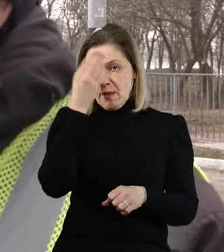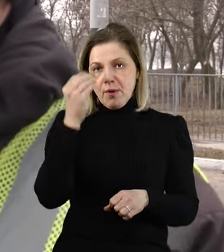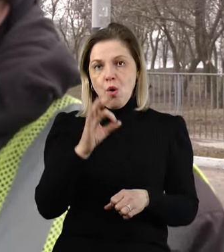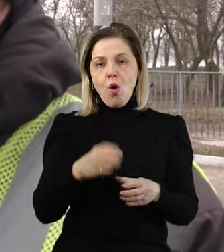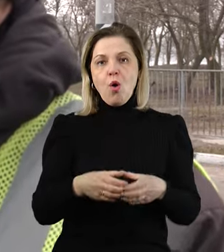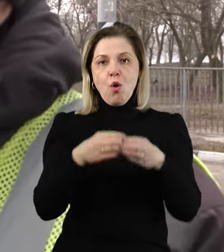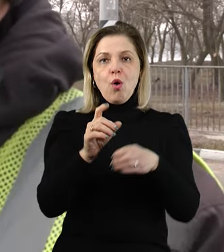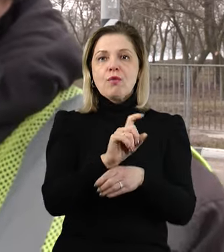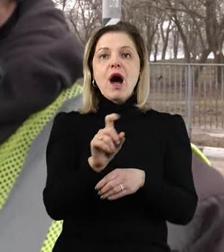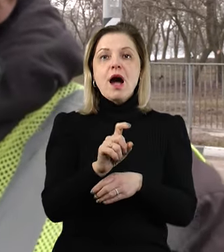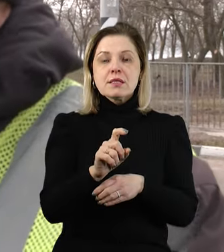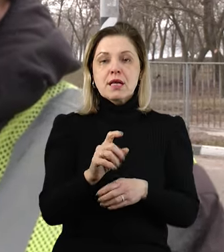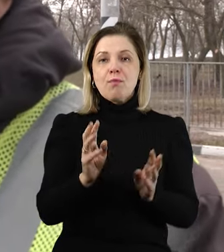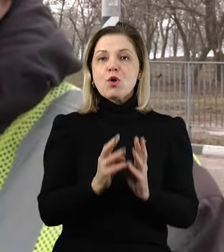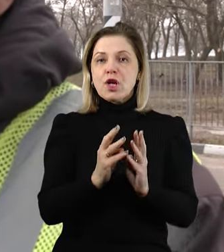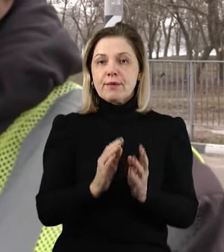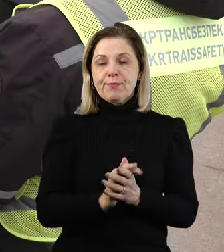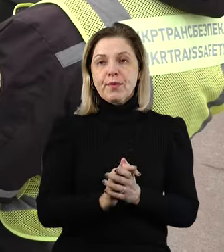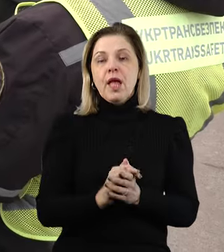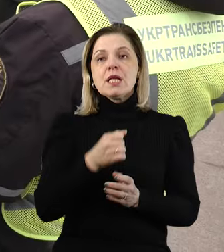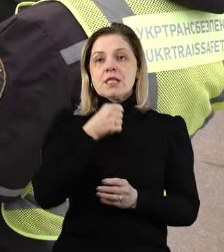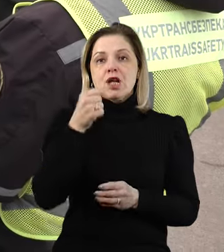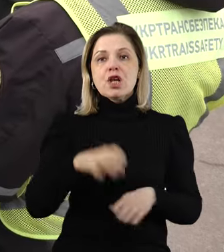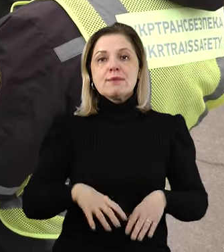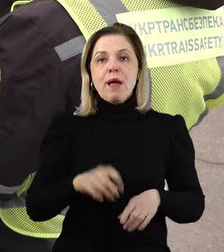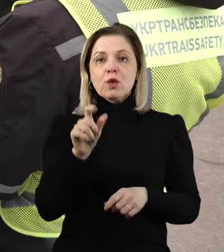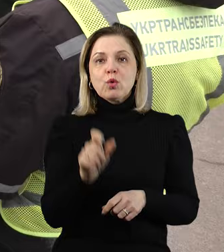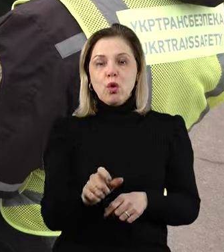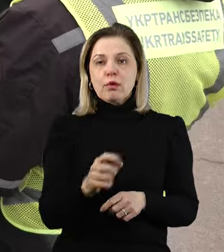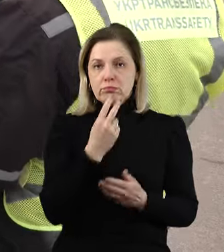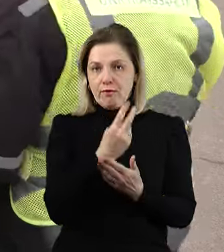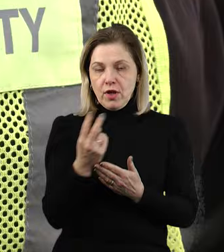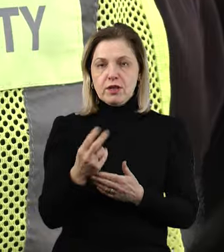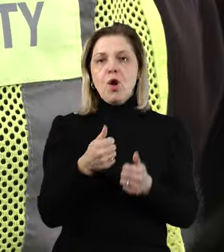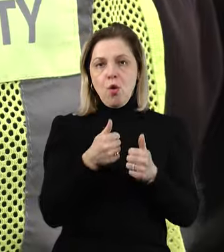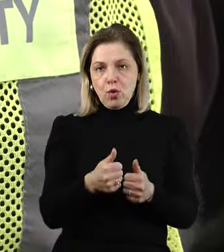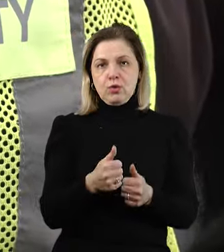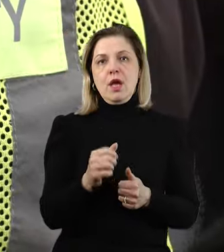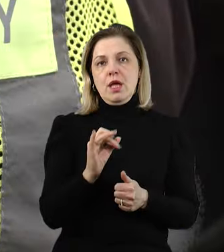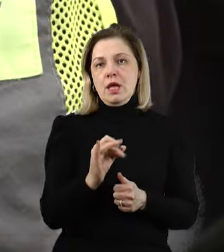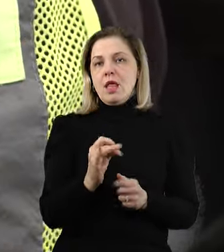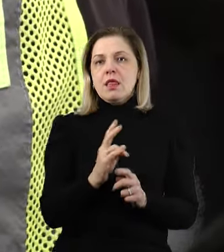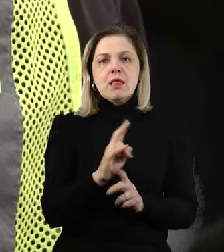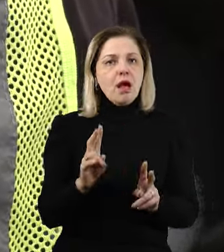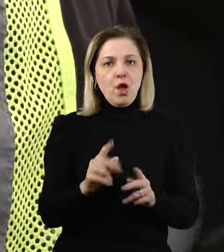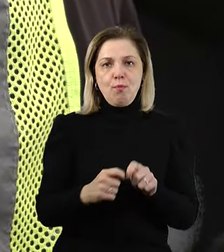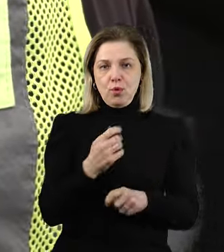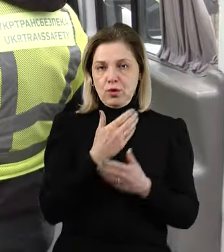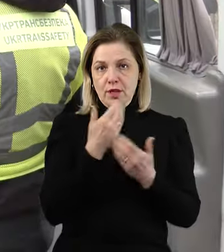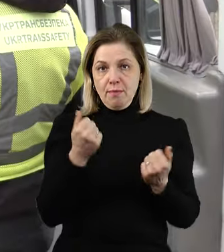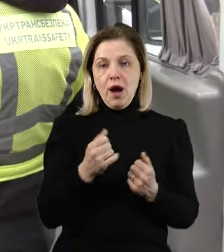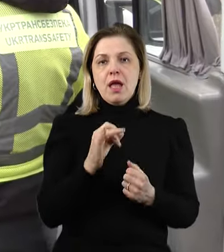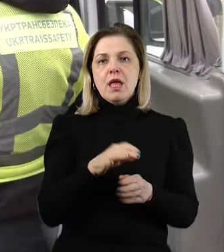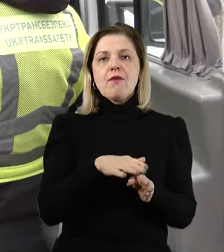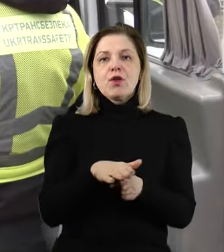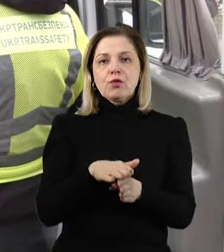аптечку. Старший інспектор Вадим Дубяга відмічає позитивну динаміку. Під час цього рейду жодного порушення не виявили. Припускає,